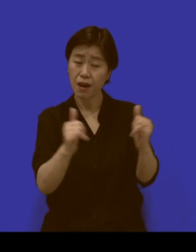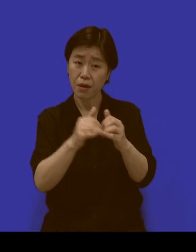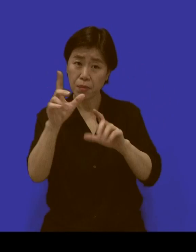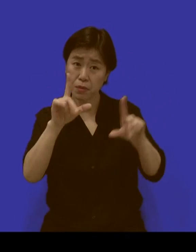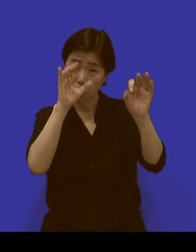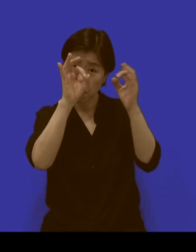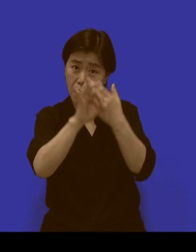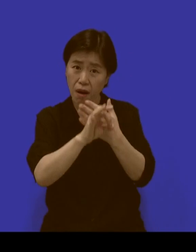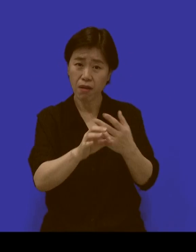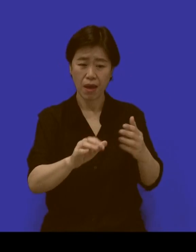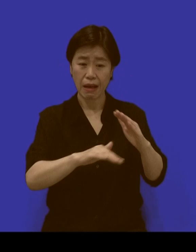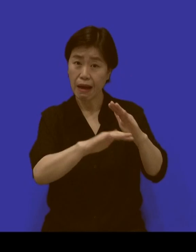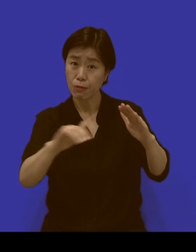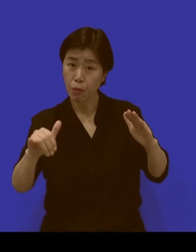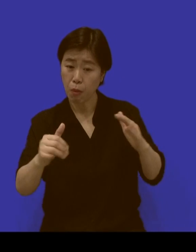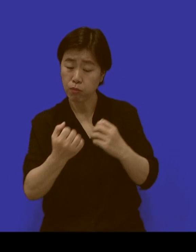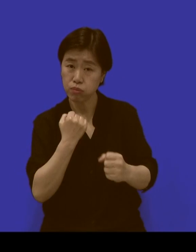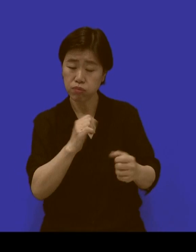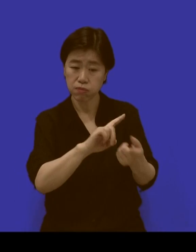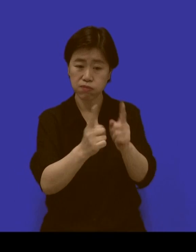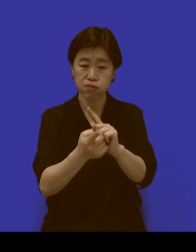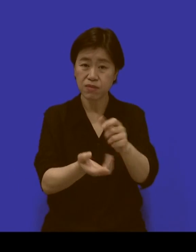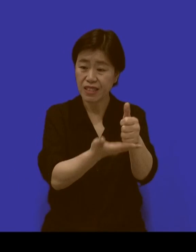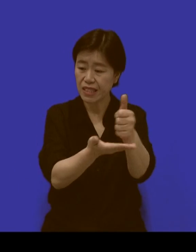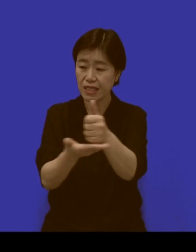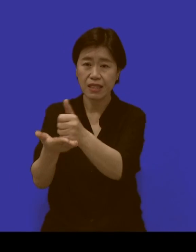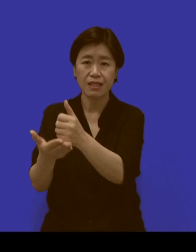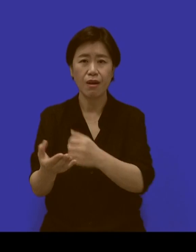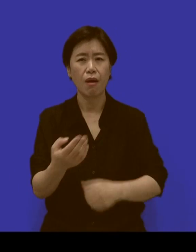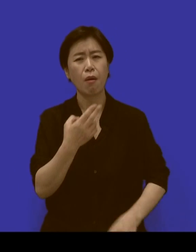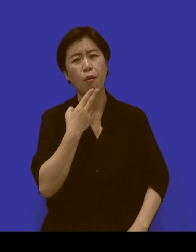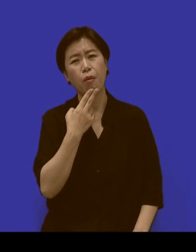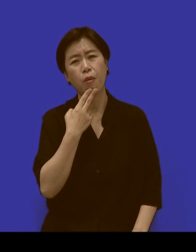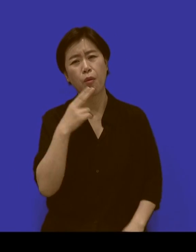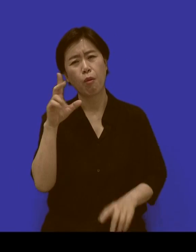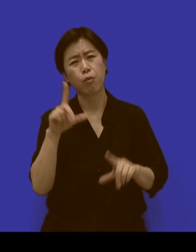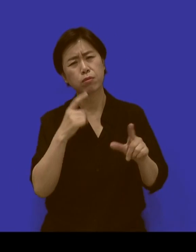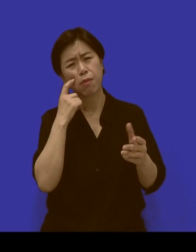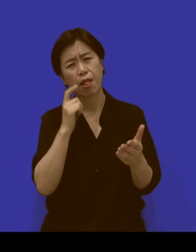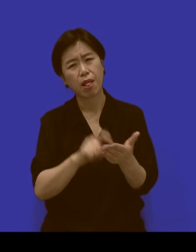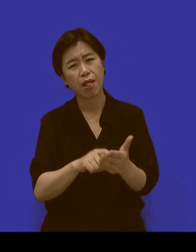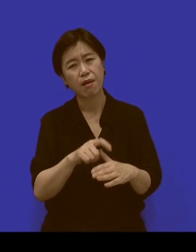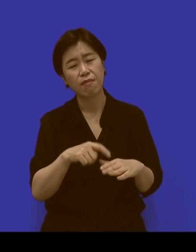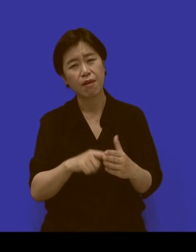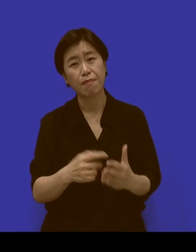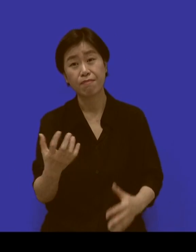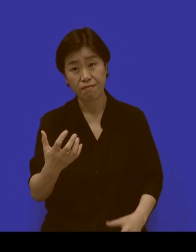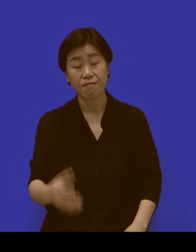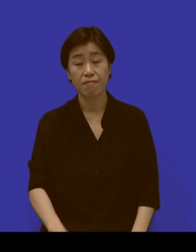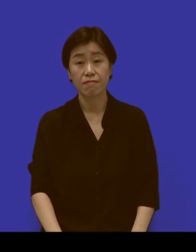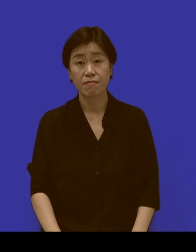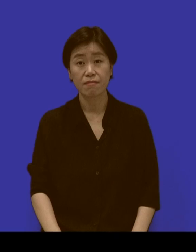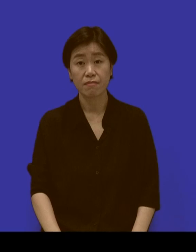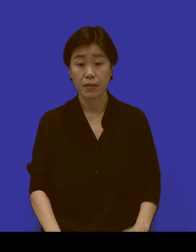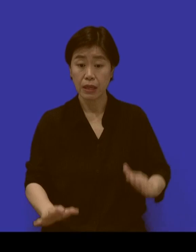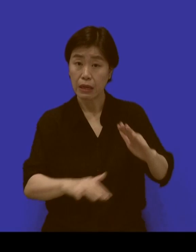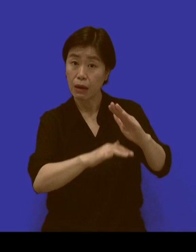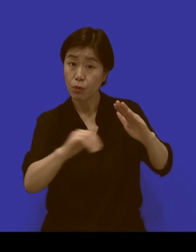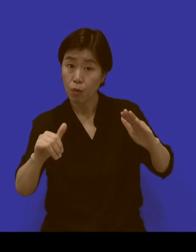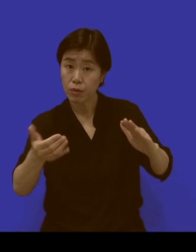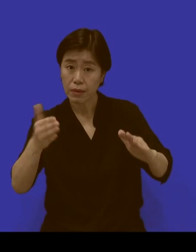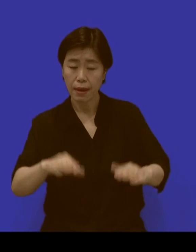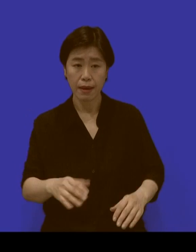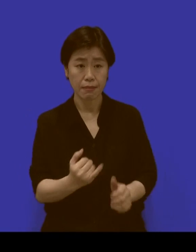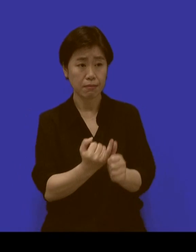서로 진심으로 응원 안 해주거든요. 네. 전 이게 너무 뼈 아프고 슬픈 일인데 가족끼리인데도 난 우리